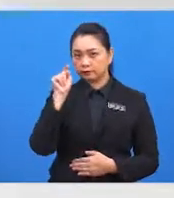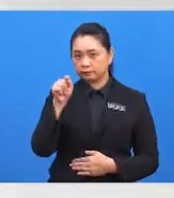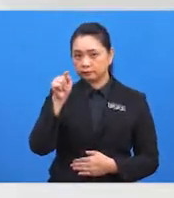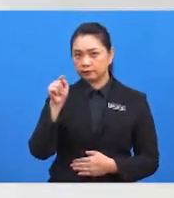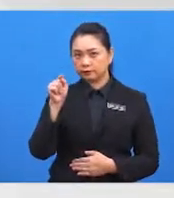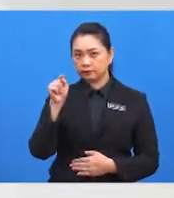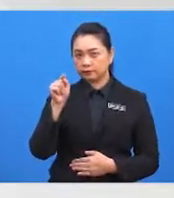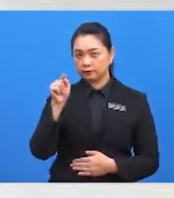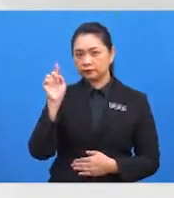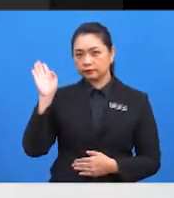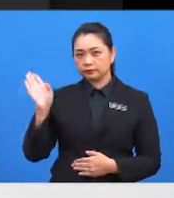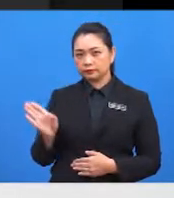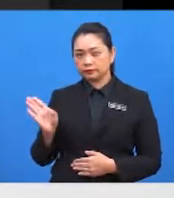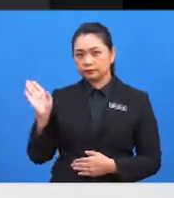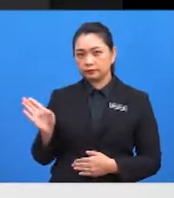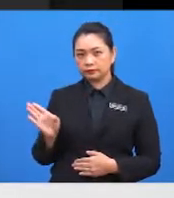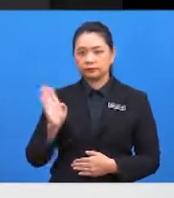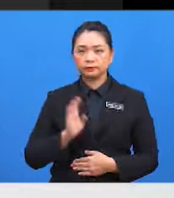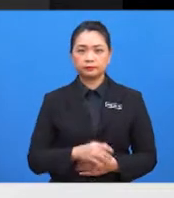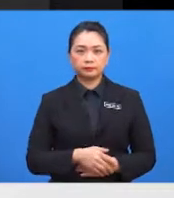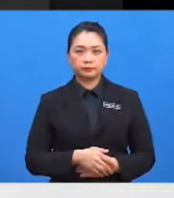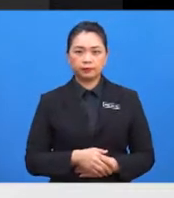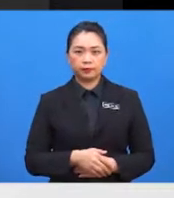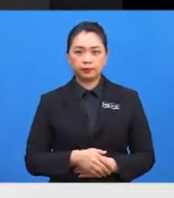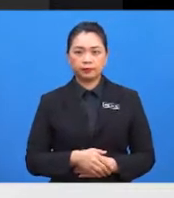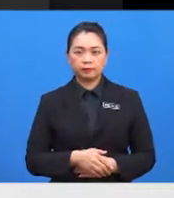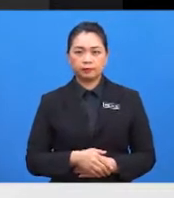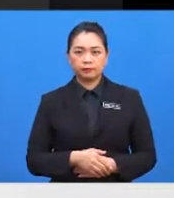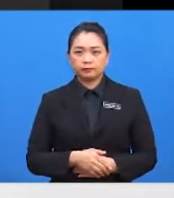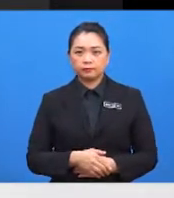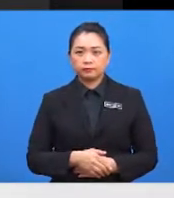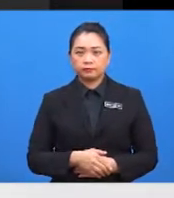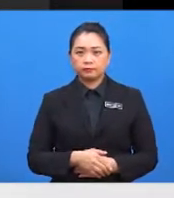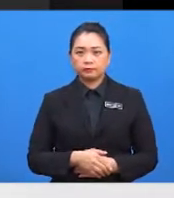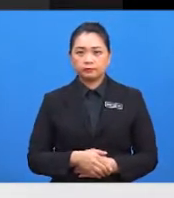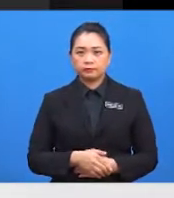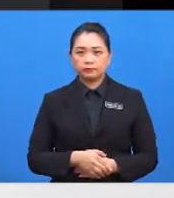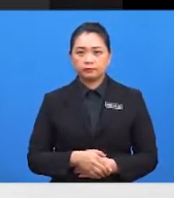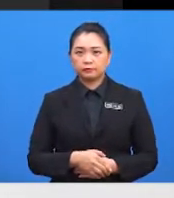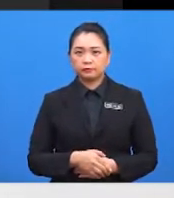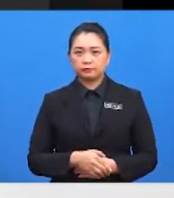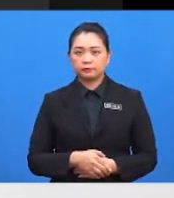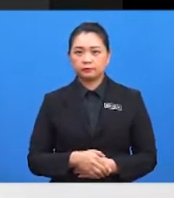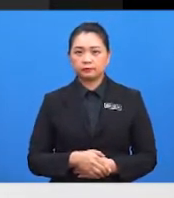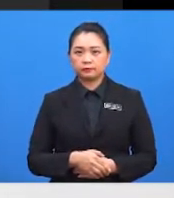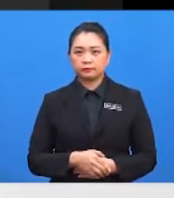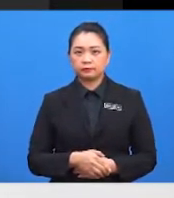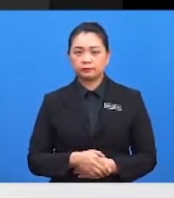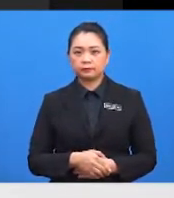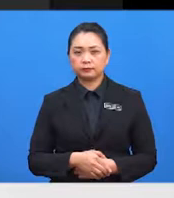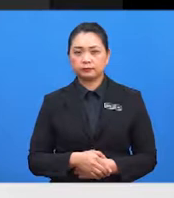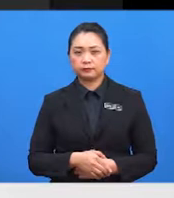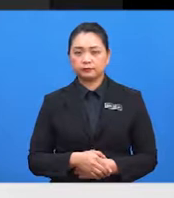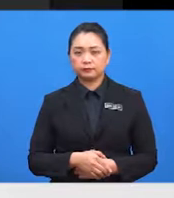pada Document. Setelah itu, paparan pop-up iaitu New Document akan